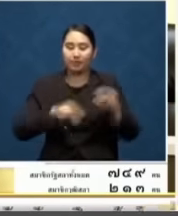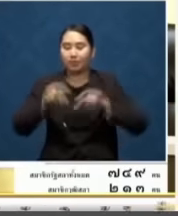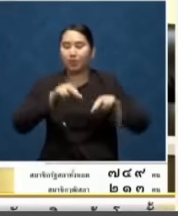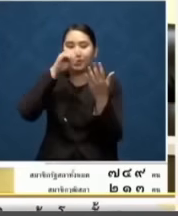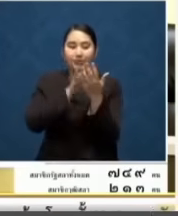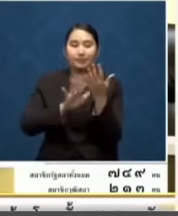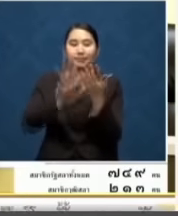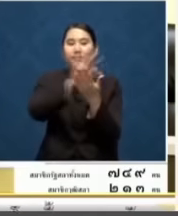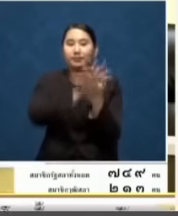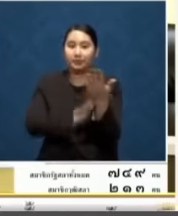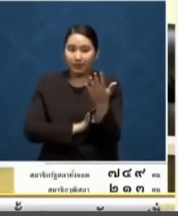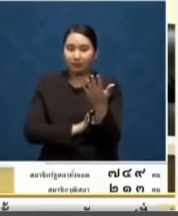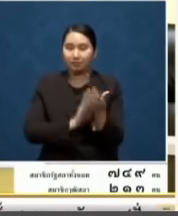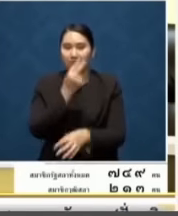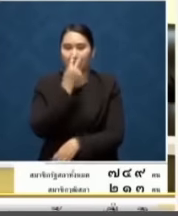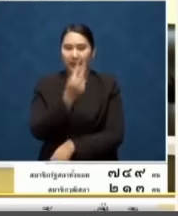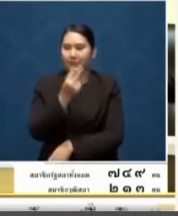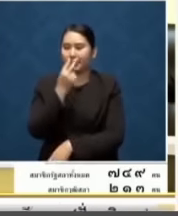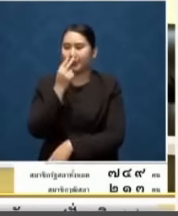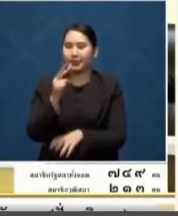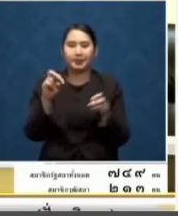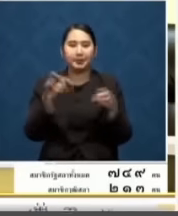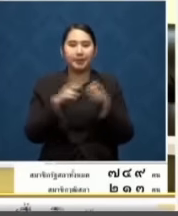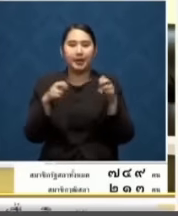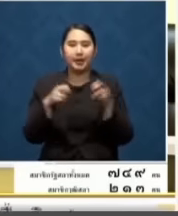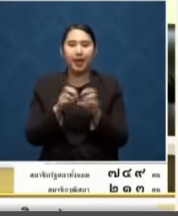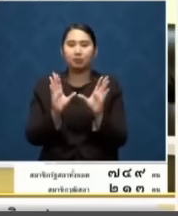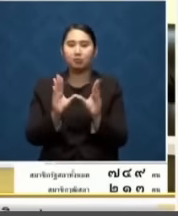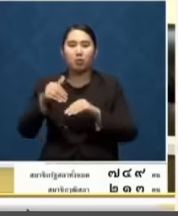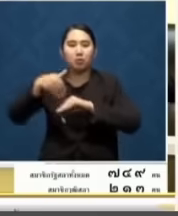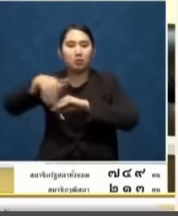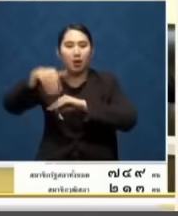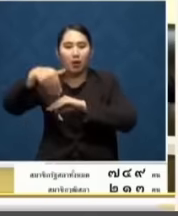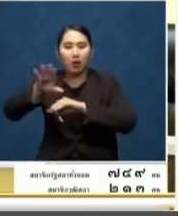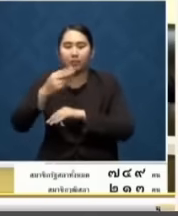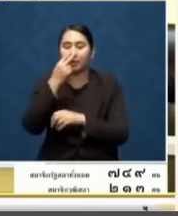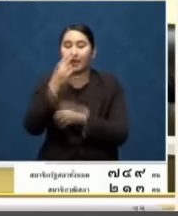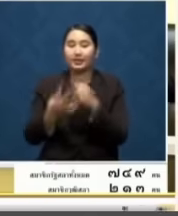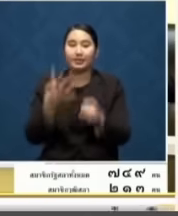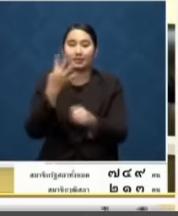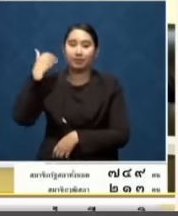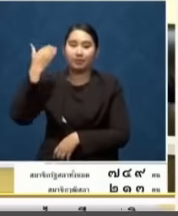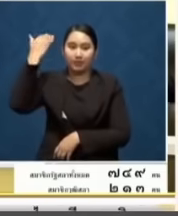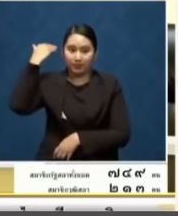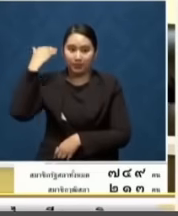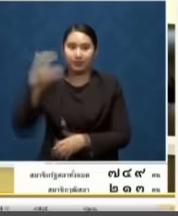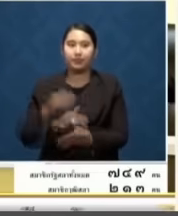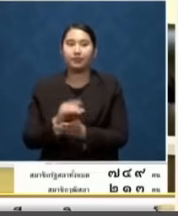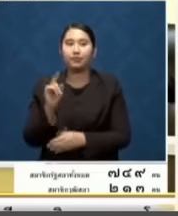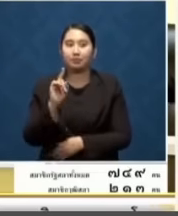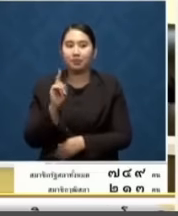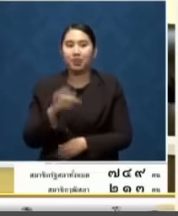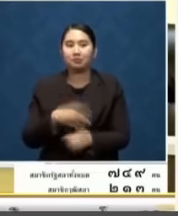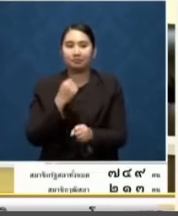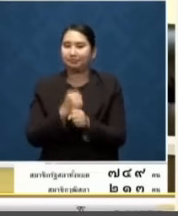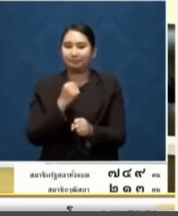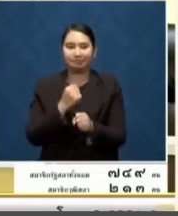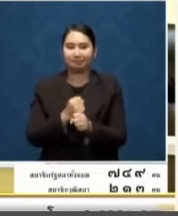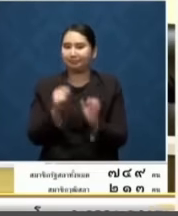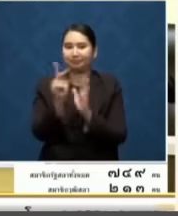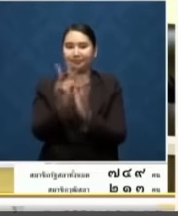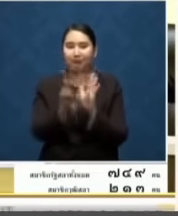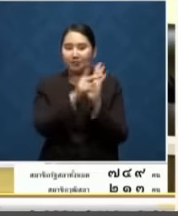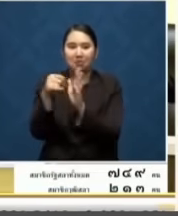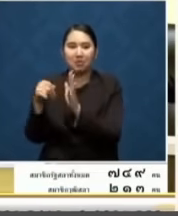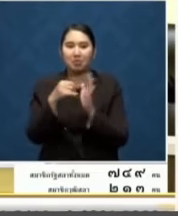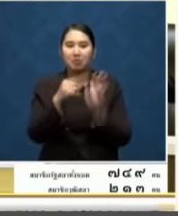ธานเราเห็นสถานการณ์บ้านเมืองที่อยู่นอกสภาแล้วนะครับในช่วง4ปีที่ผ่านมามีการกระทำที่ผิดต่อกฎหมายมากม